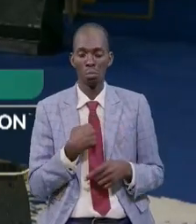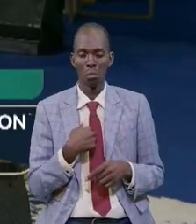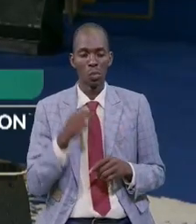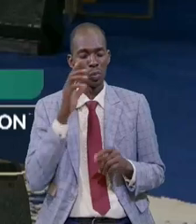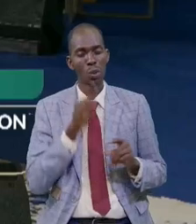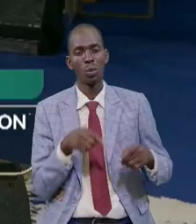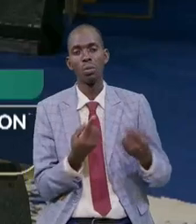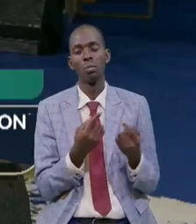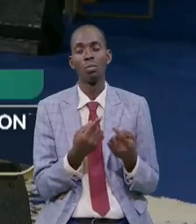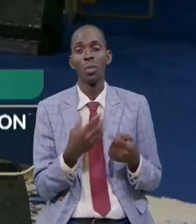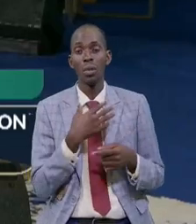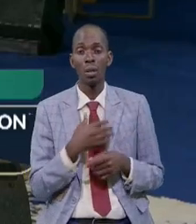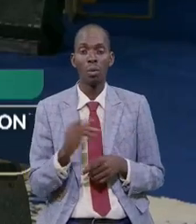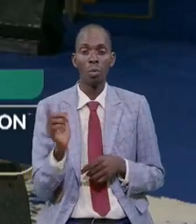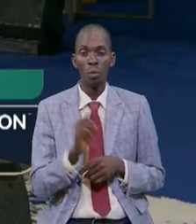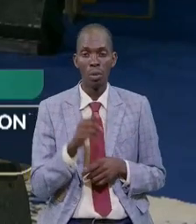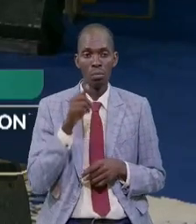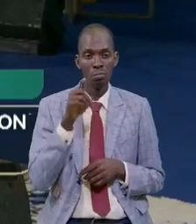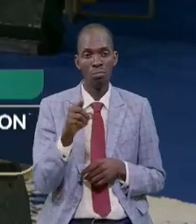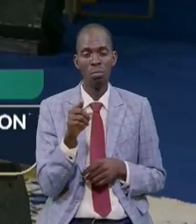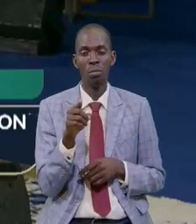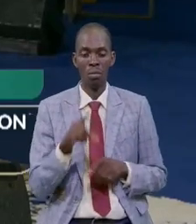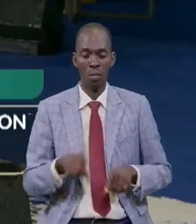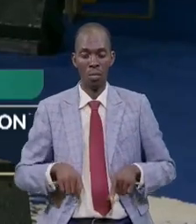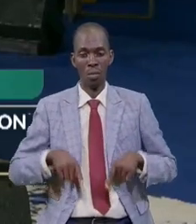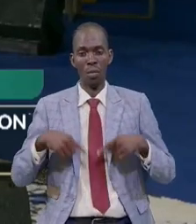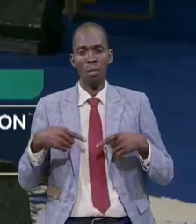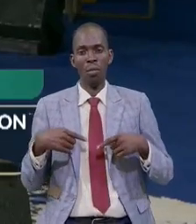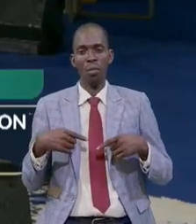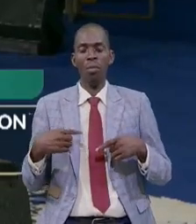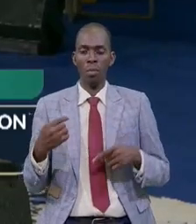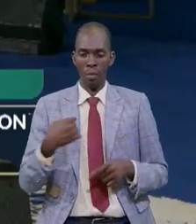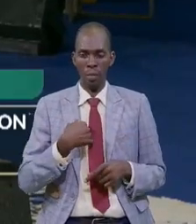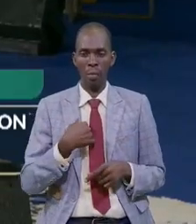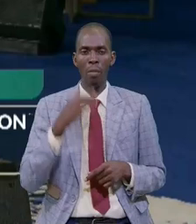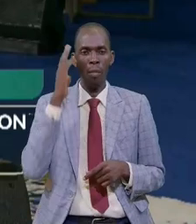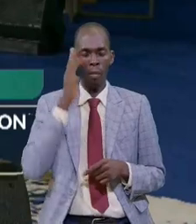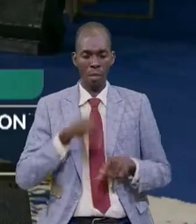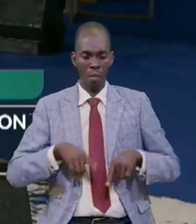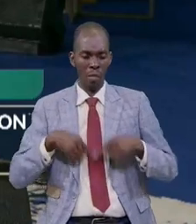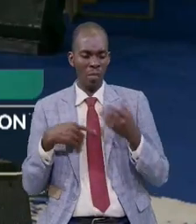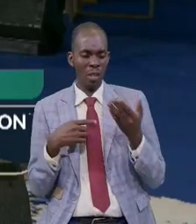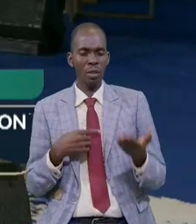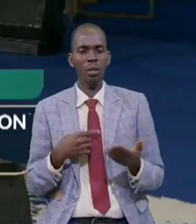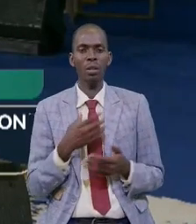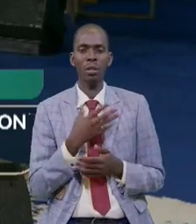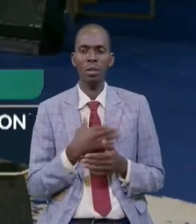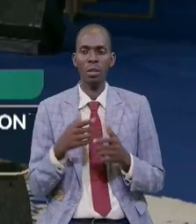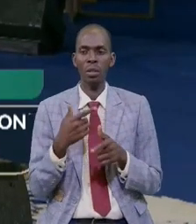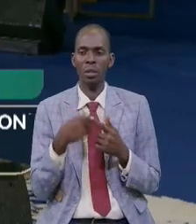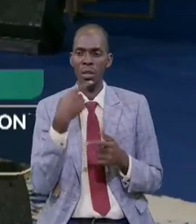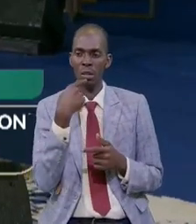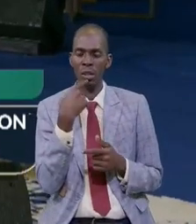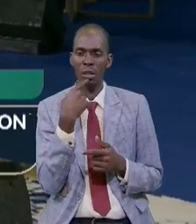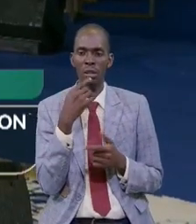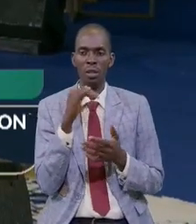j'irai et où tu mourras où tu tu demeureras je demeurerai ton peuple